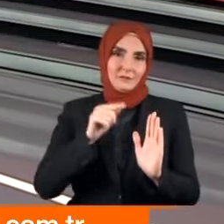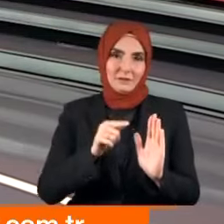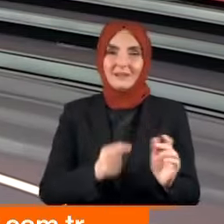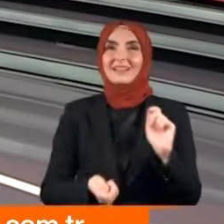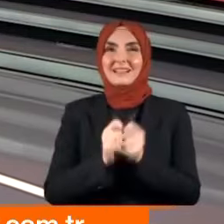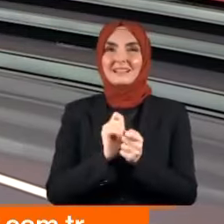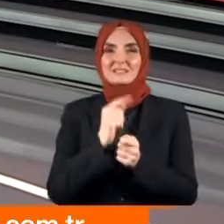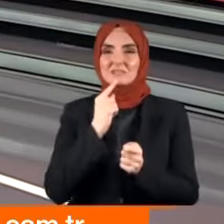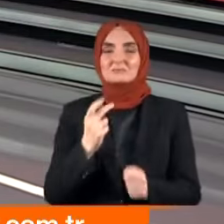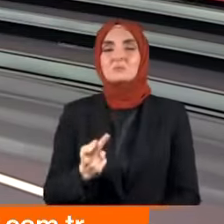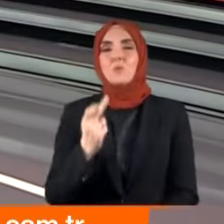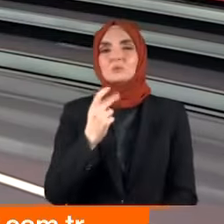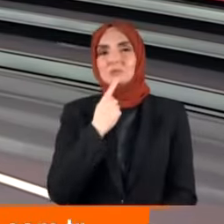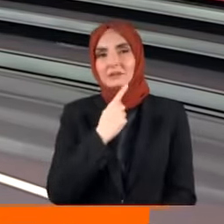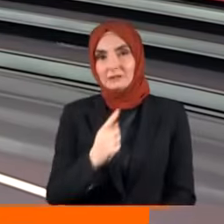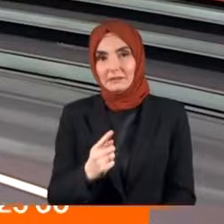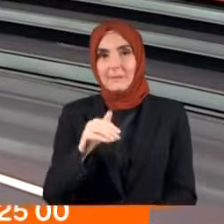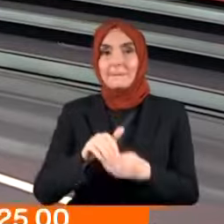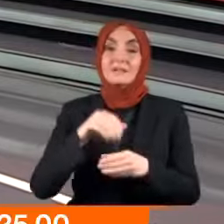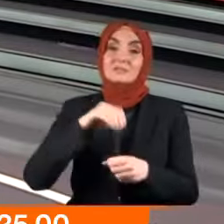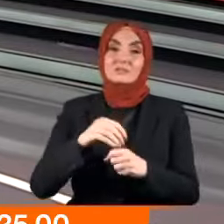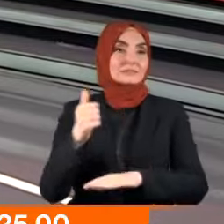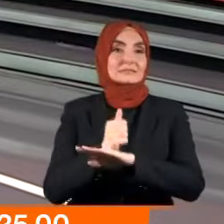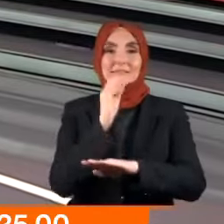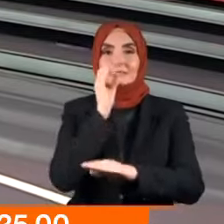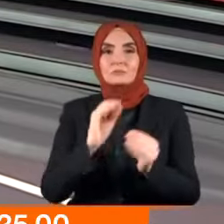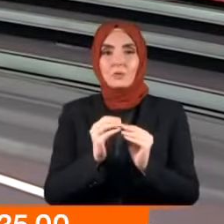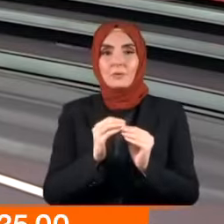kaldı diyor. İşte parti içi iktidar krizinde son durum.